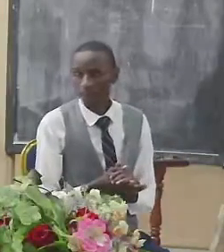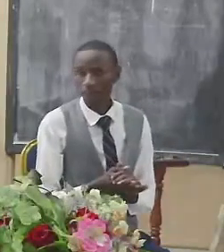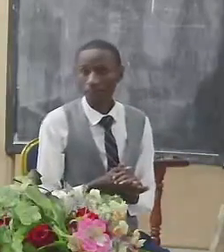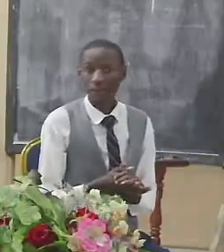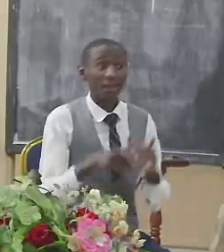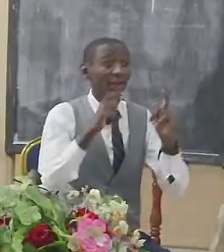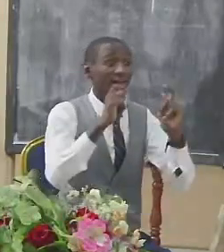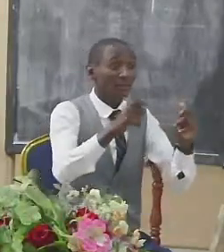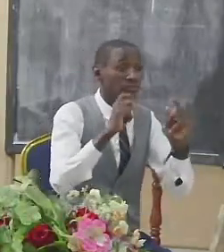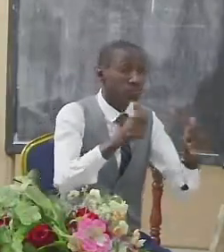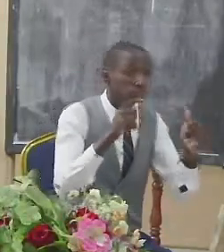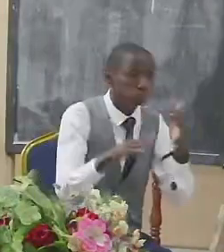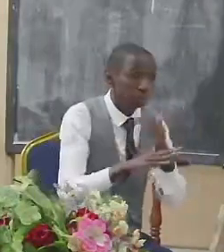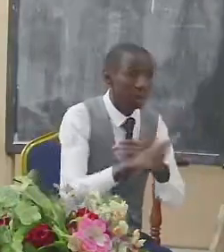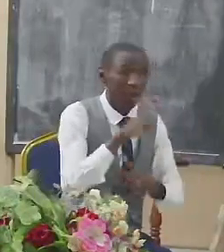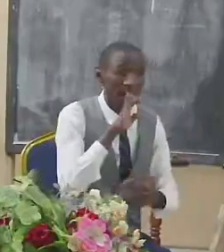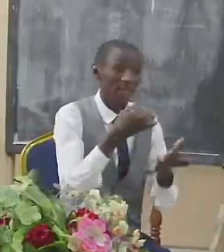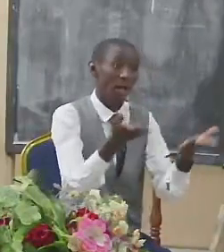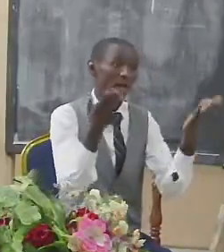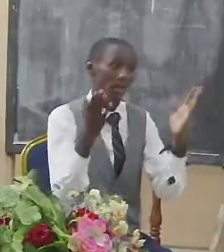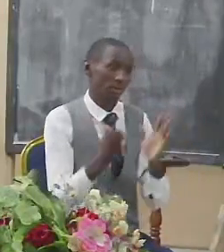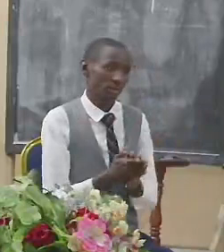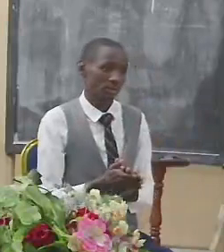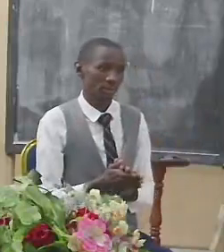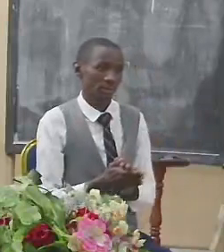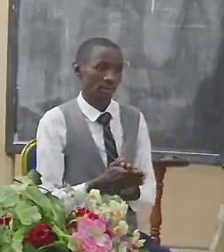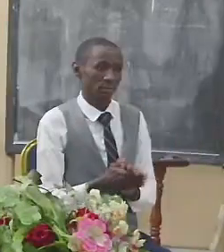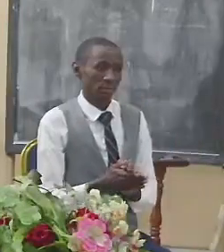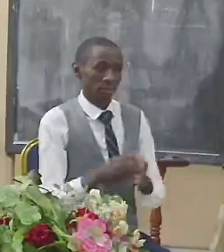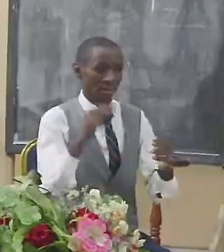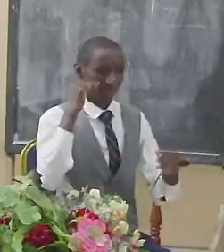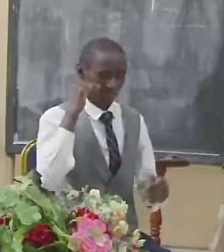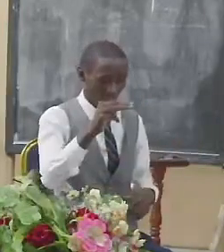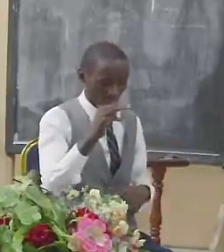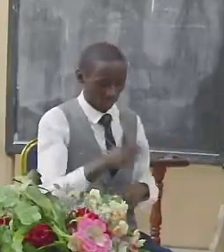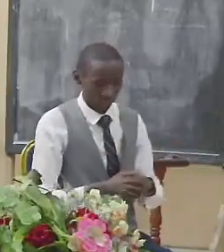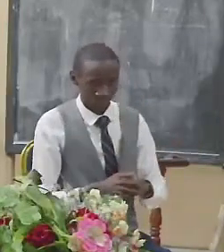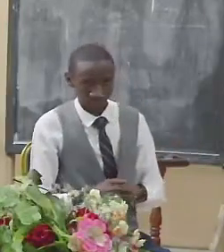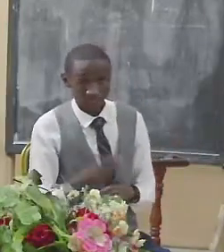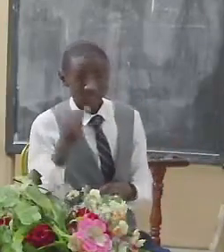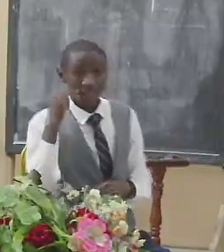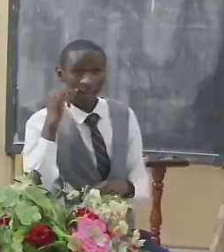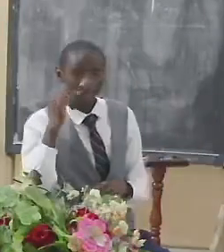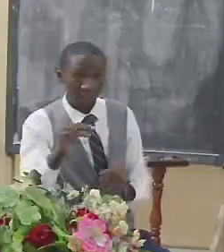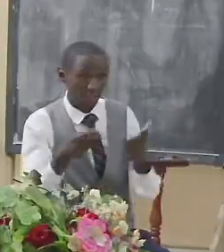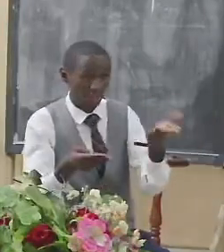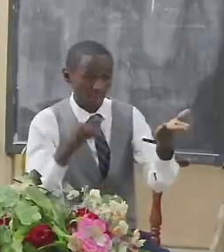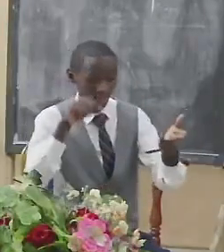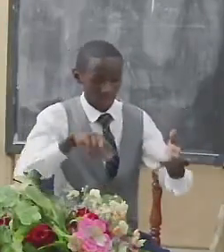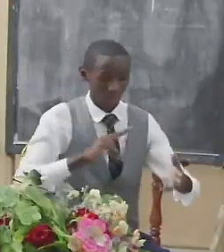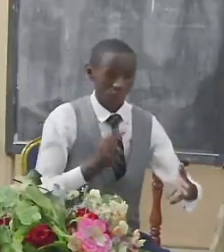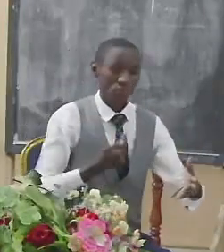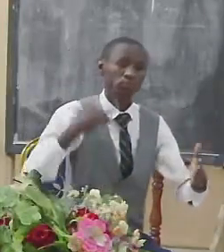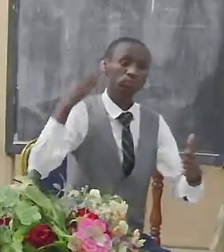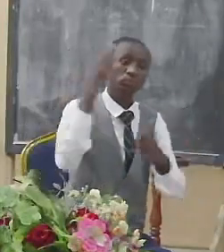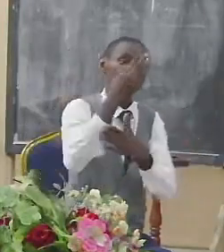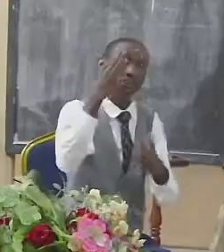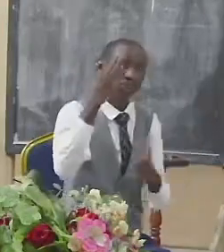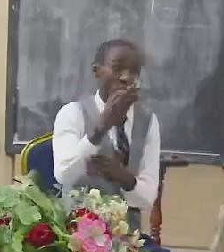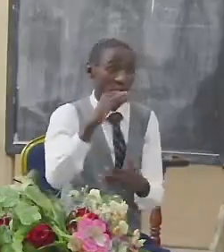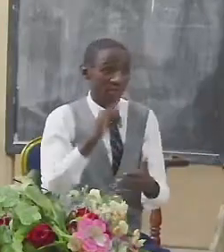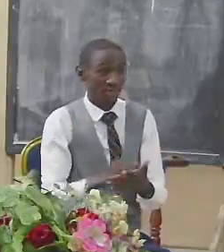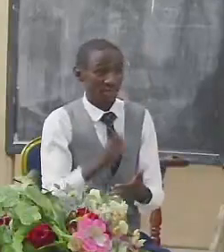l'urgence est là frère uharaka iko pale ndugu le message ujumbe. Ce message que nous prêchons, ujumbe ambao tunahubiri, c'est